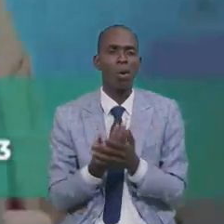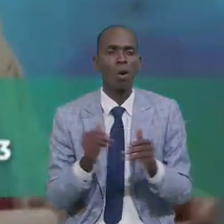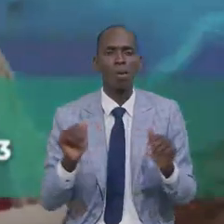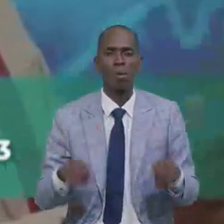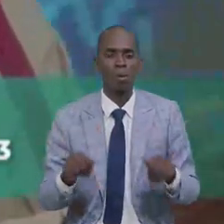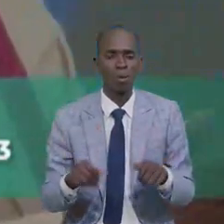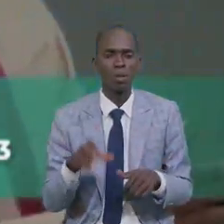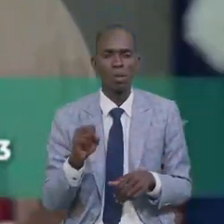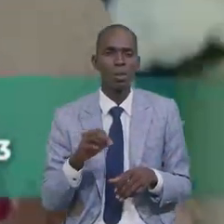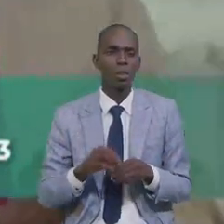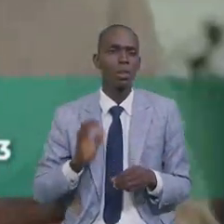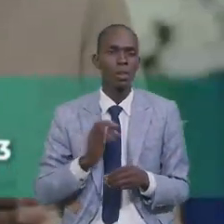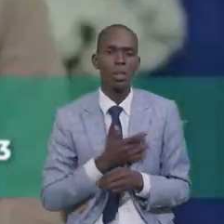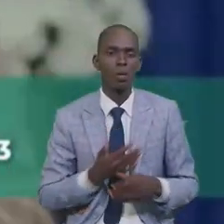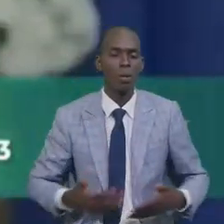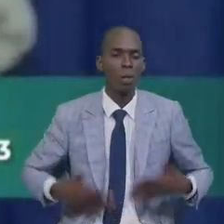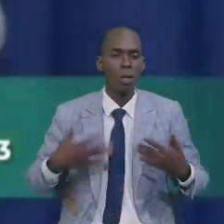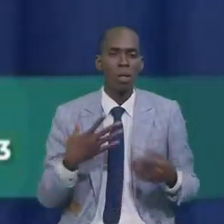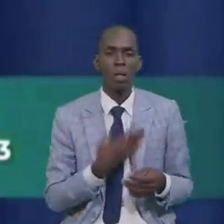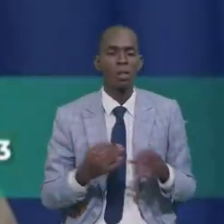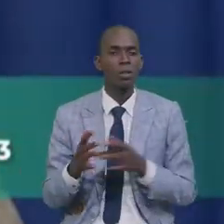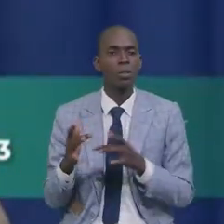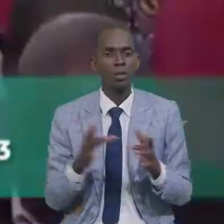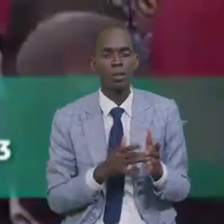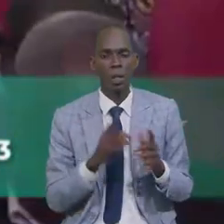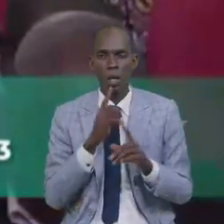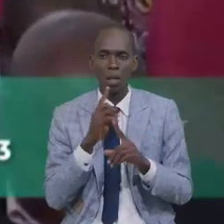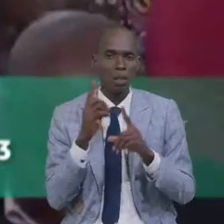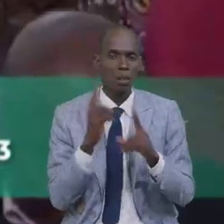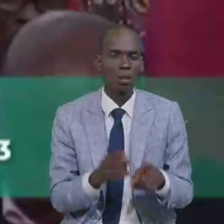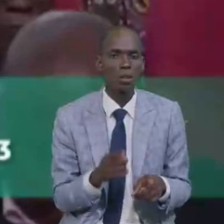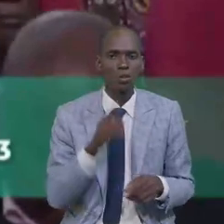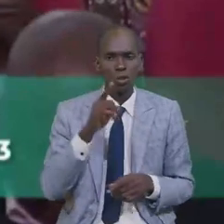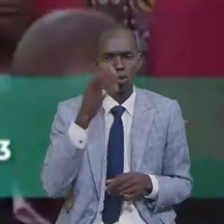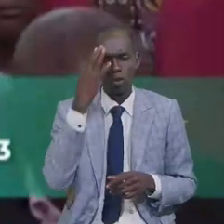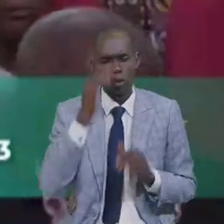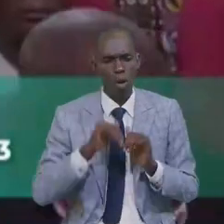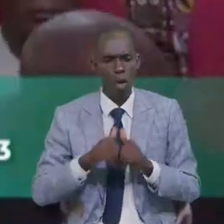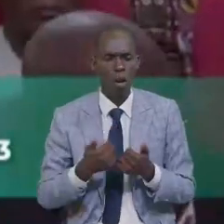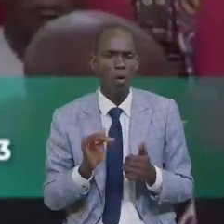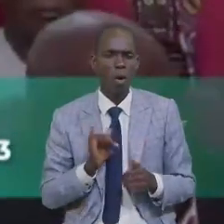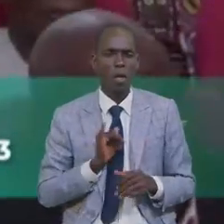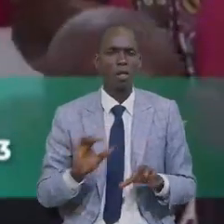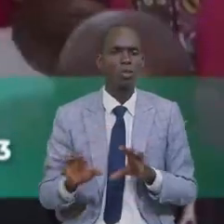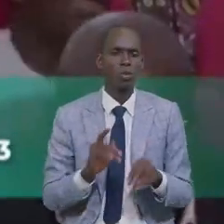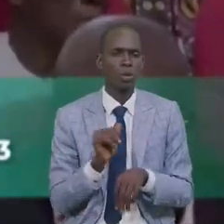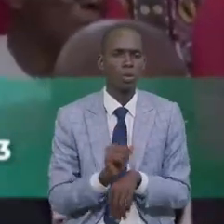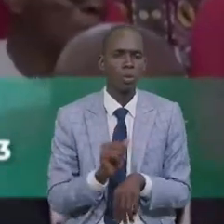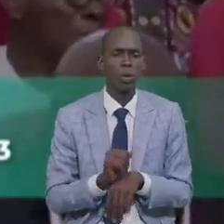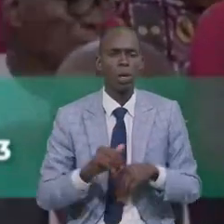L'espérance de toutes les possibilités dans nos vies. Et Jésus a dit, vous savez comment je fais